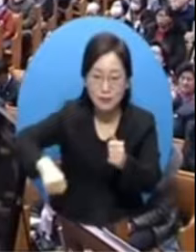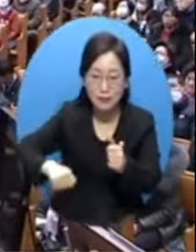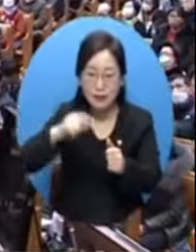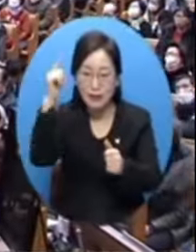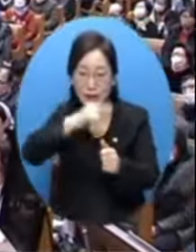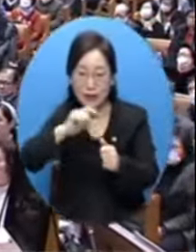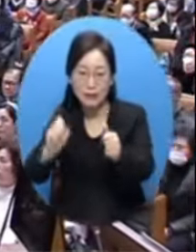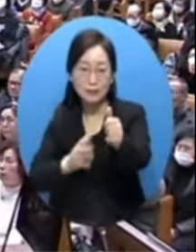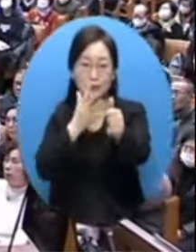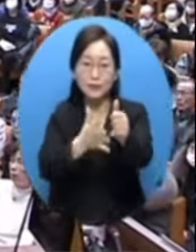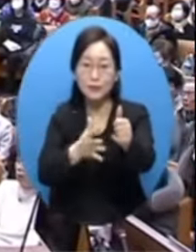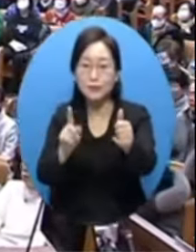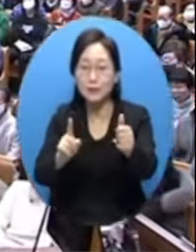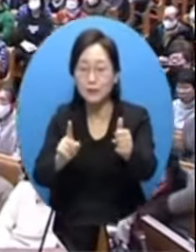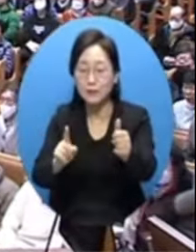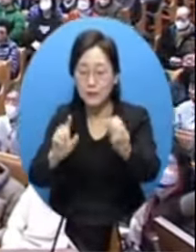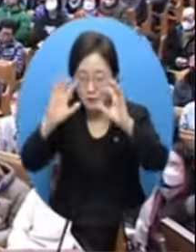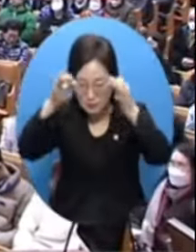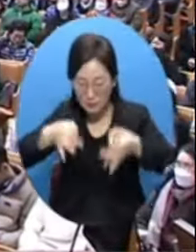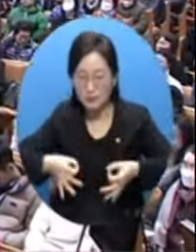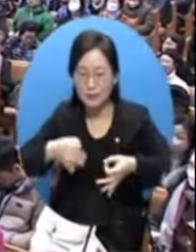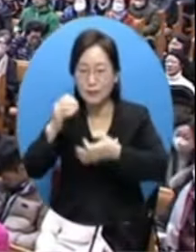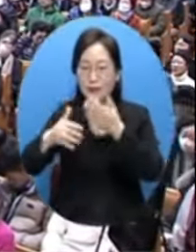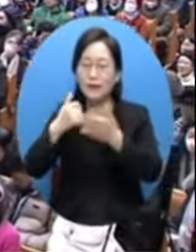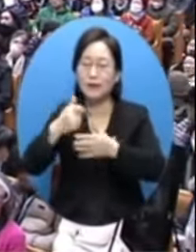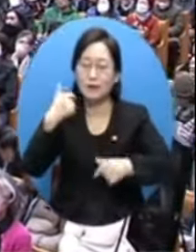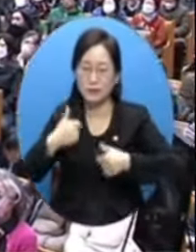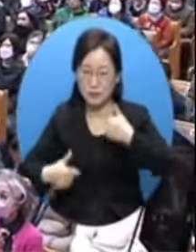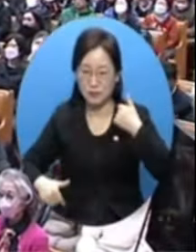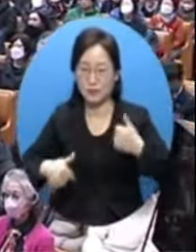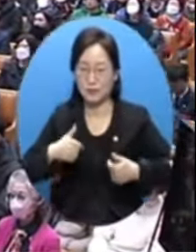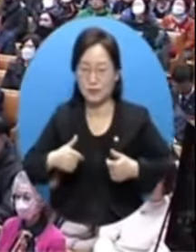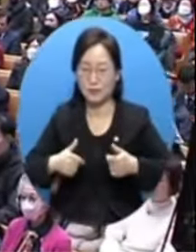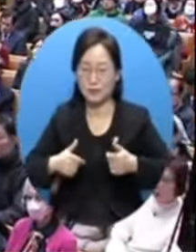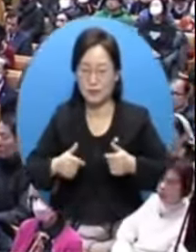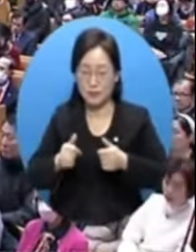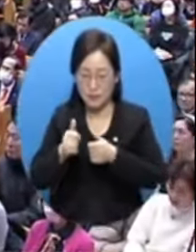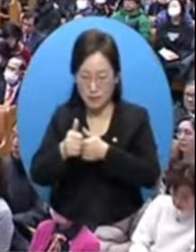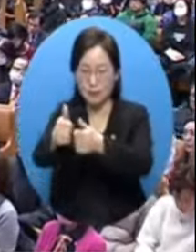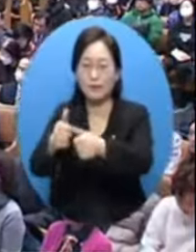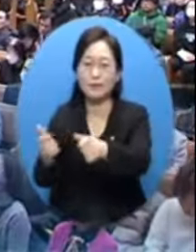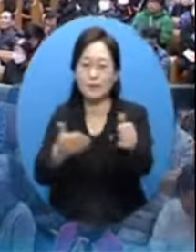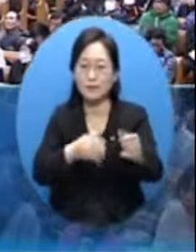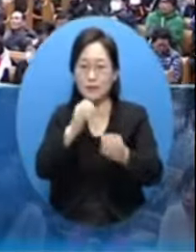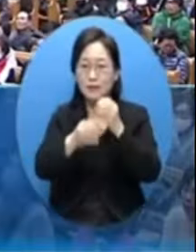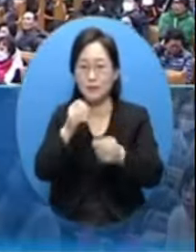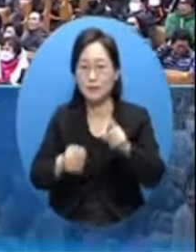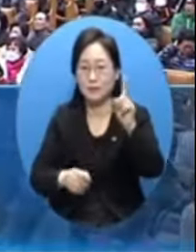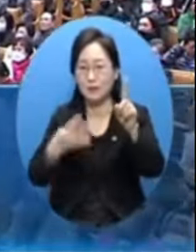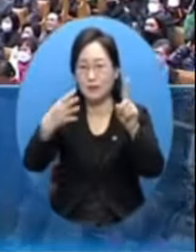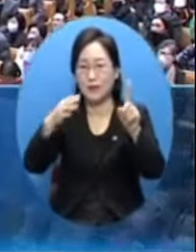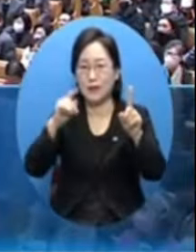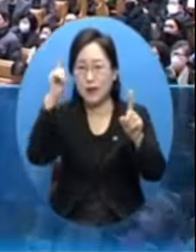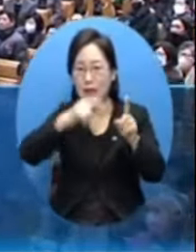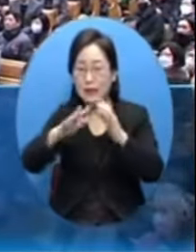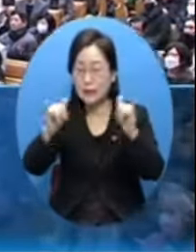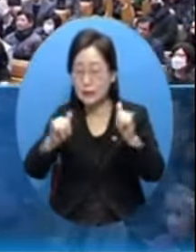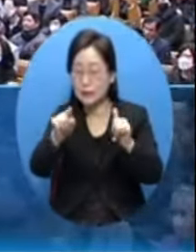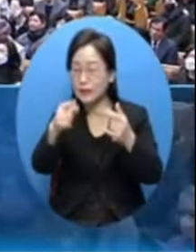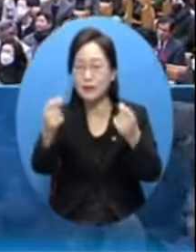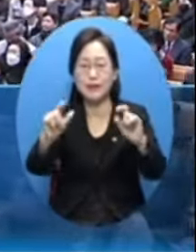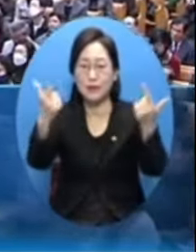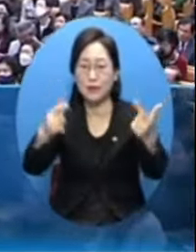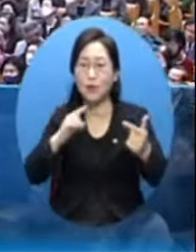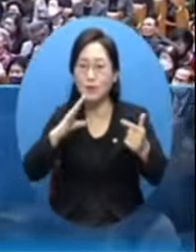있는지 우리가이 시간 우리 자신을 돌아보고 하나님 기뻐하신 그 길을 가야 될 것입니다 시편 1편 4절 5절에 악인들은 그렇지 아니하며